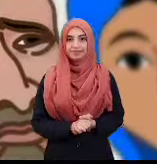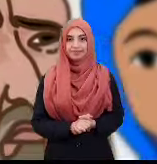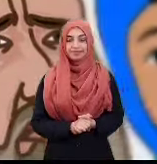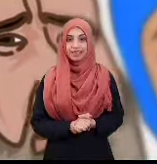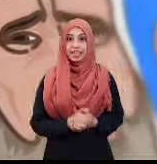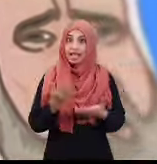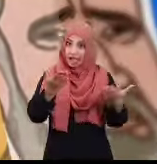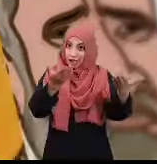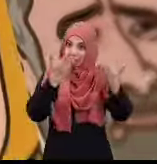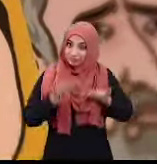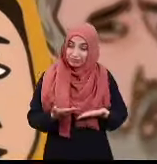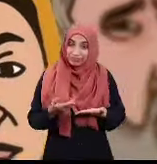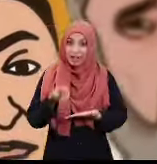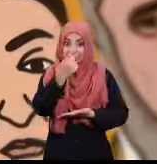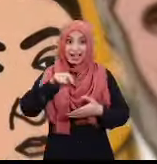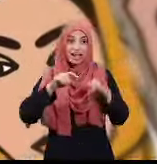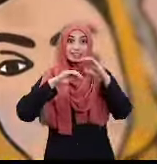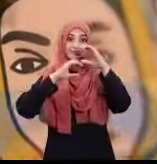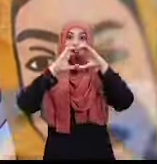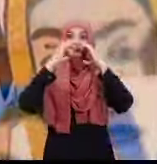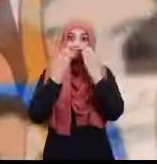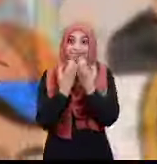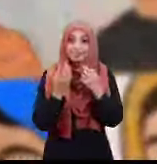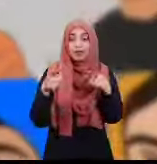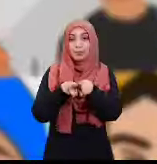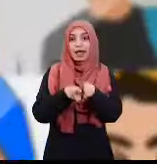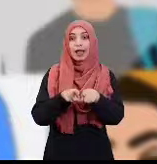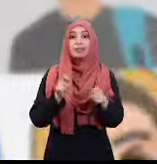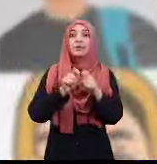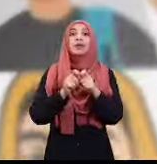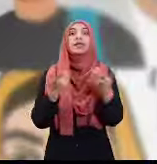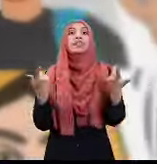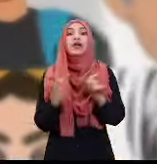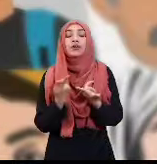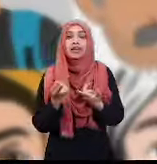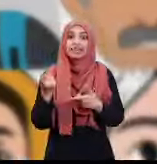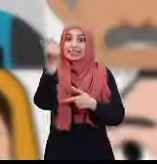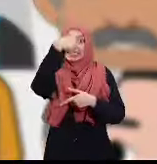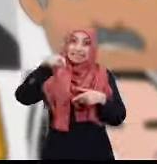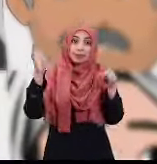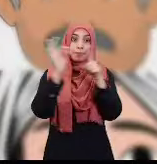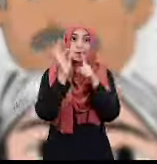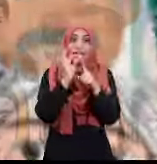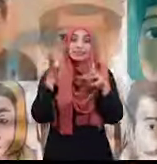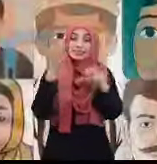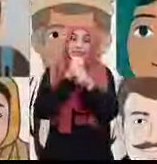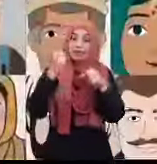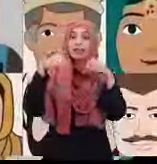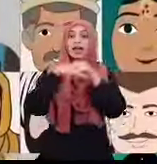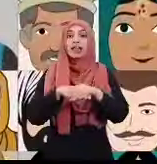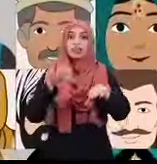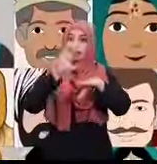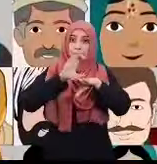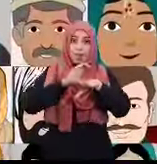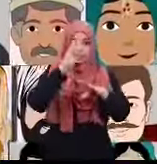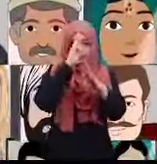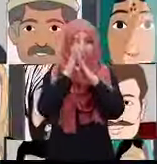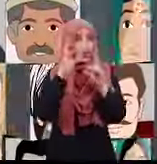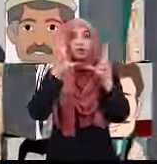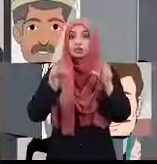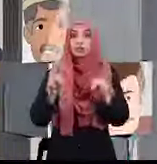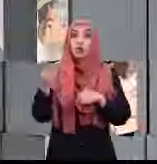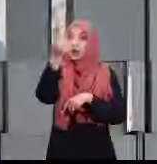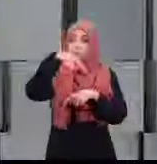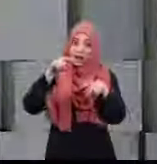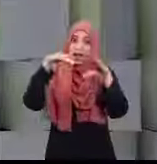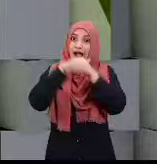आए एक ऐसा मुआशरा बनाए जहाँ हर पाकिस्तानी सिंफ, मजहब और अपनी मुनफरिद सलाहियतों के मुताबिक मुल्क